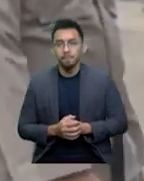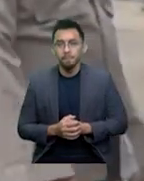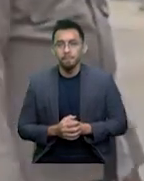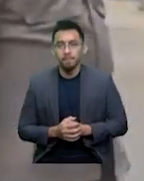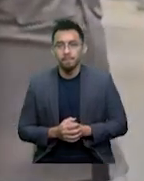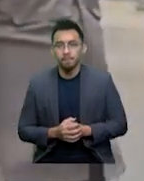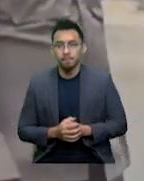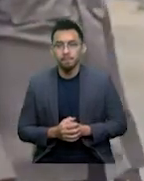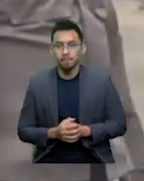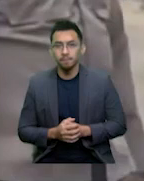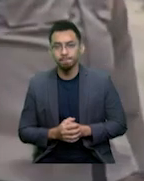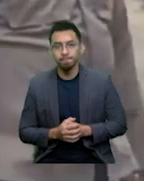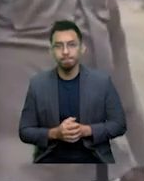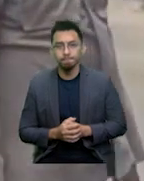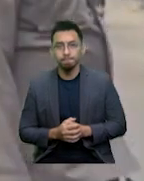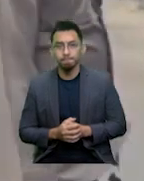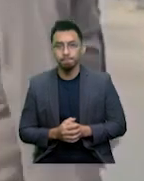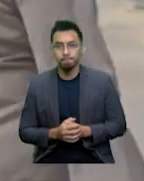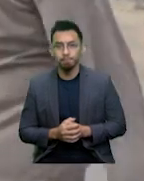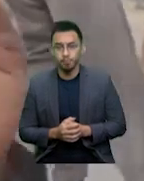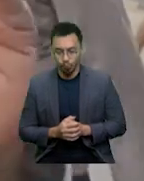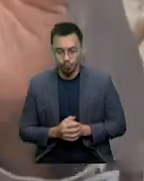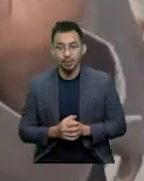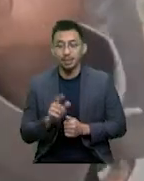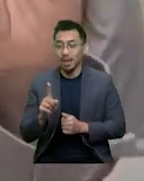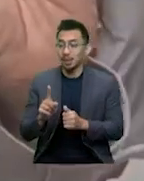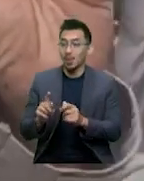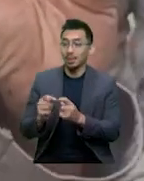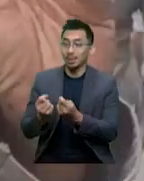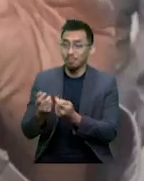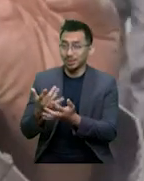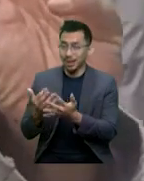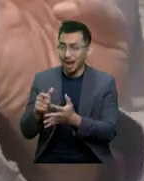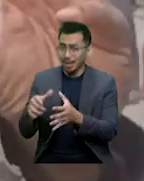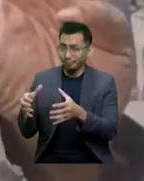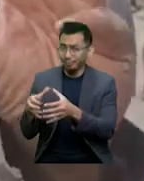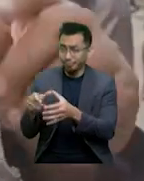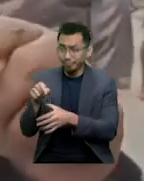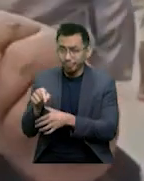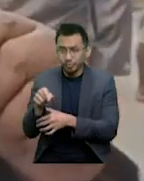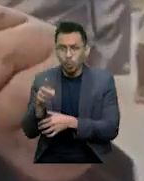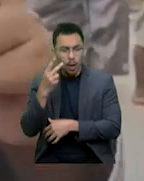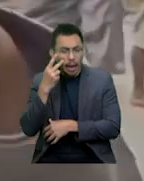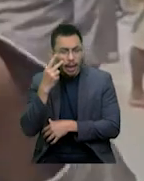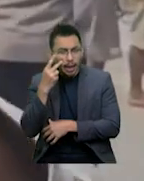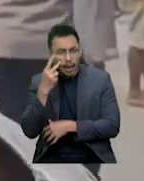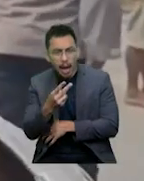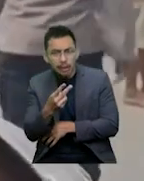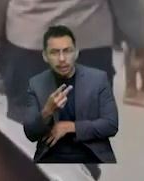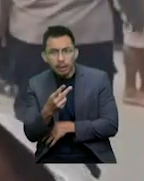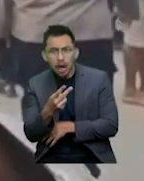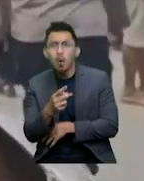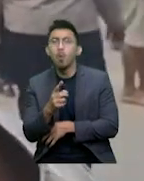akhirnya salah satu ormas yang motornya ditarik itu ada konsentrasi, ya, akan buat